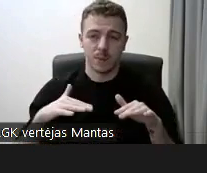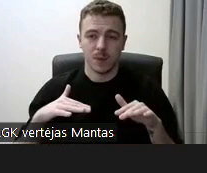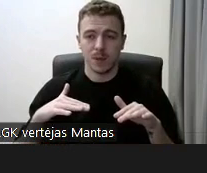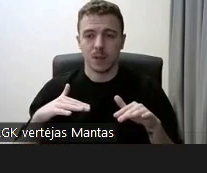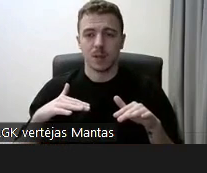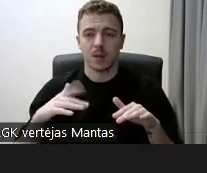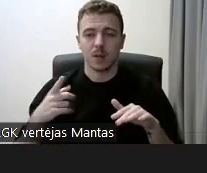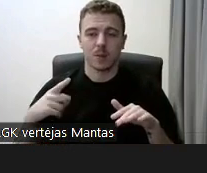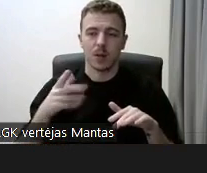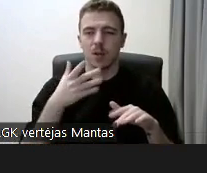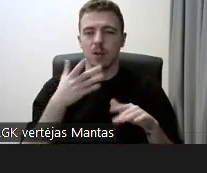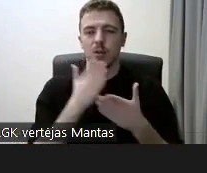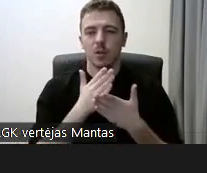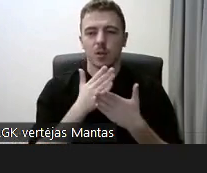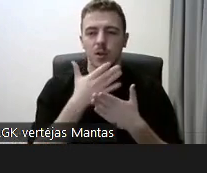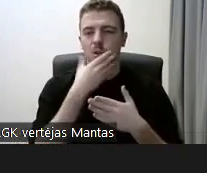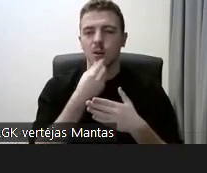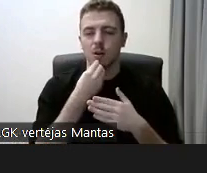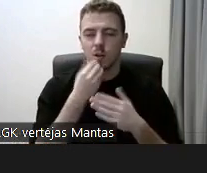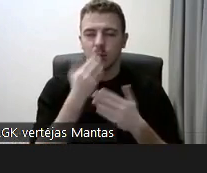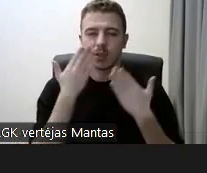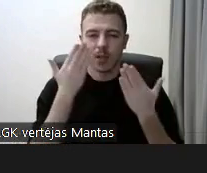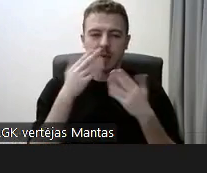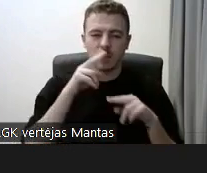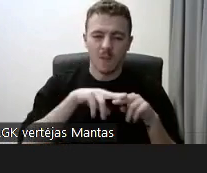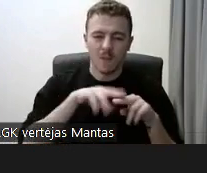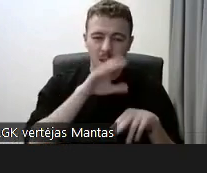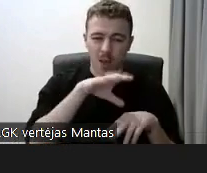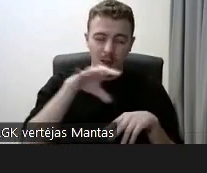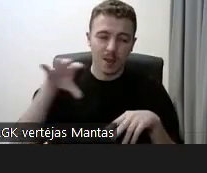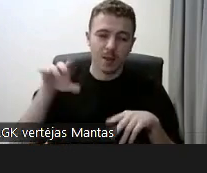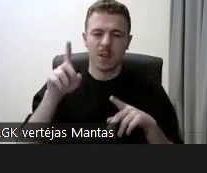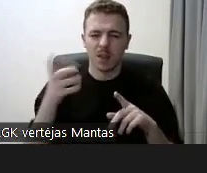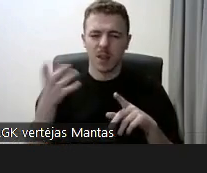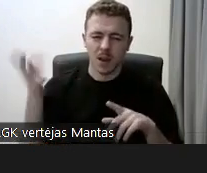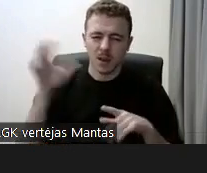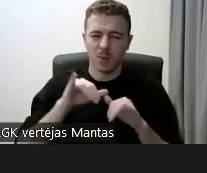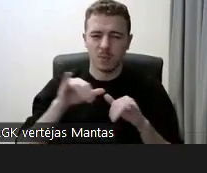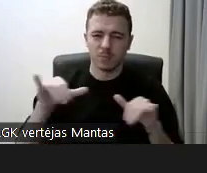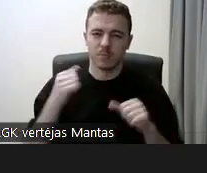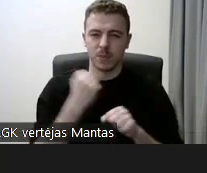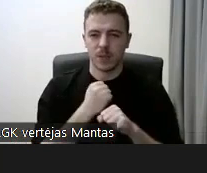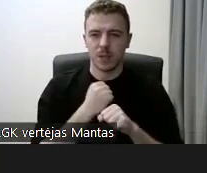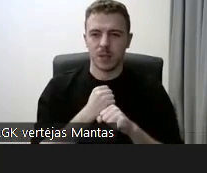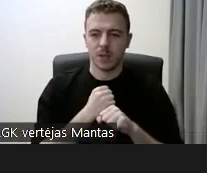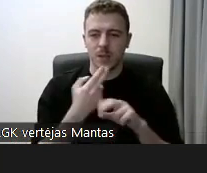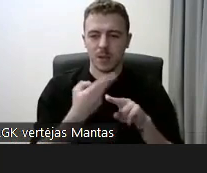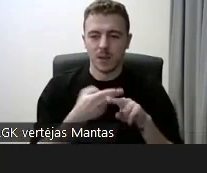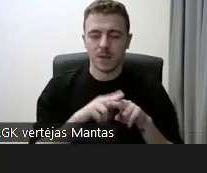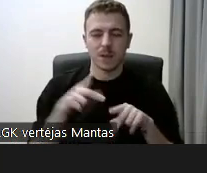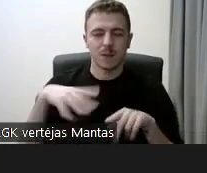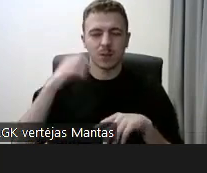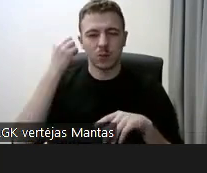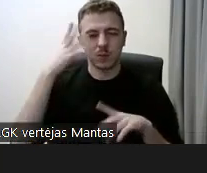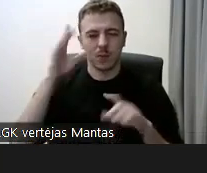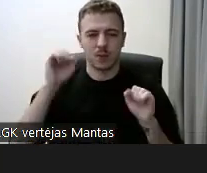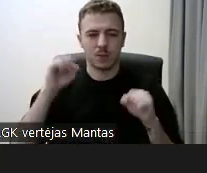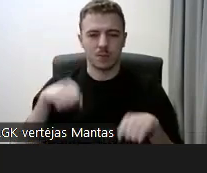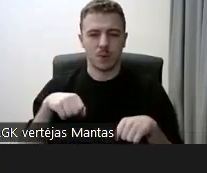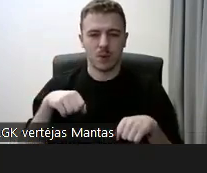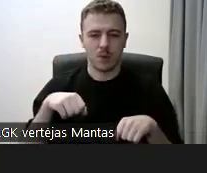esant gražioms skaitimo zonoms, kad būtų padaroma dar daugiau. Tai yra sukurtas suvokimas.